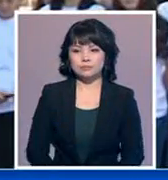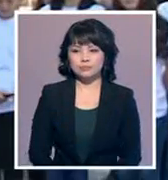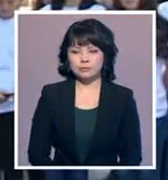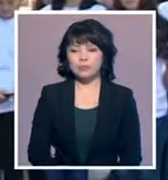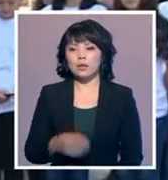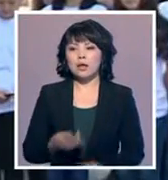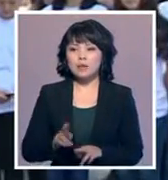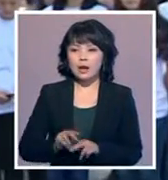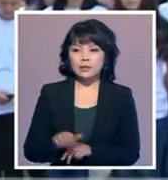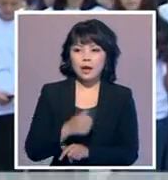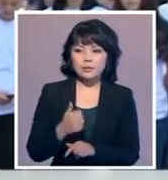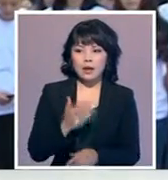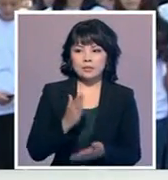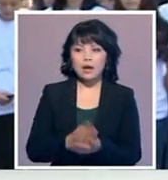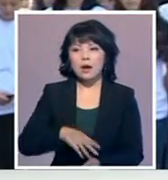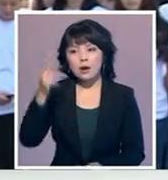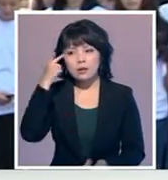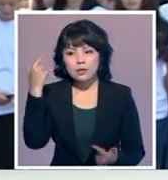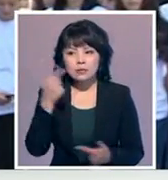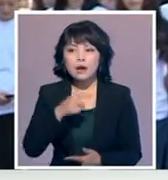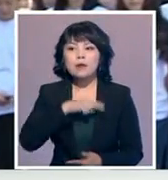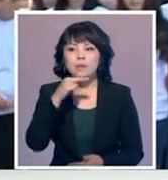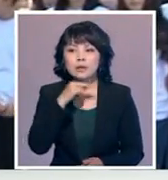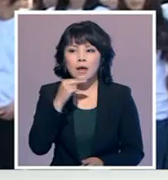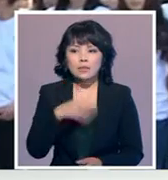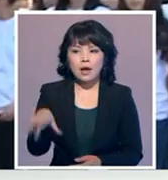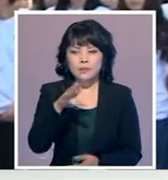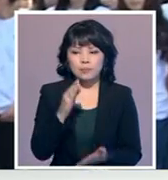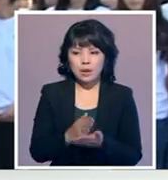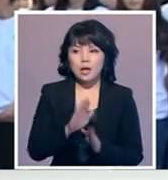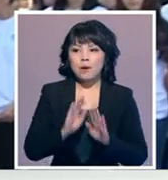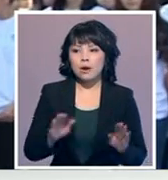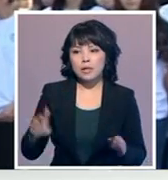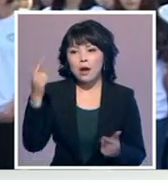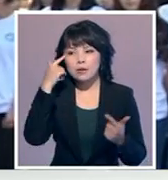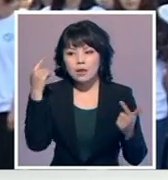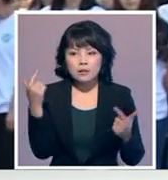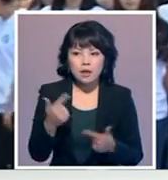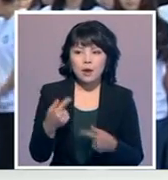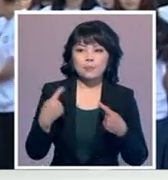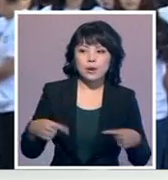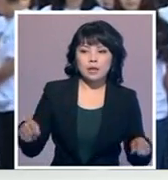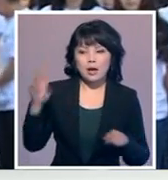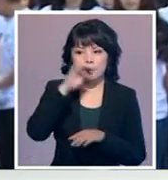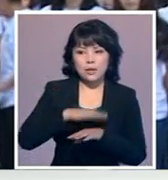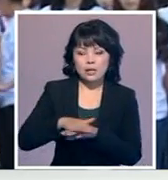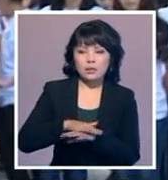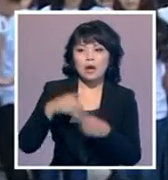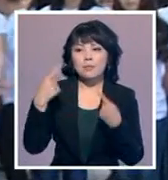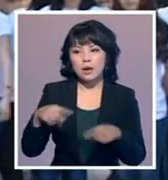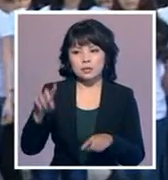Елбасы осы білімге қатты көңіл бөліп атыр. Ол білімді бола білсек қана біз басқа мемлекеттермен, басқа